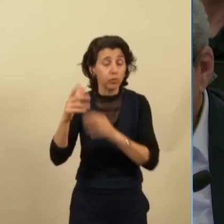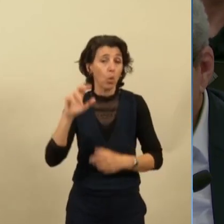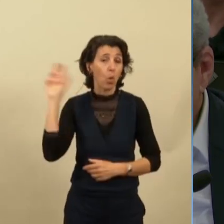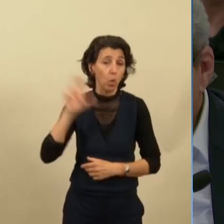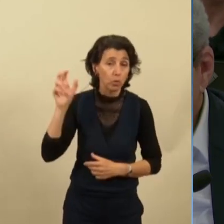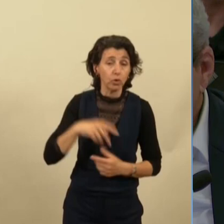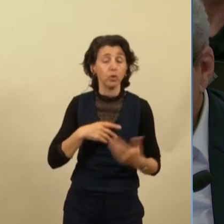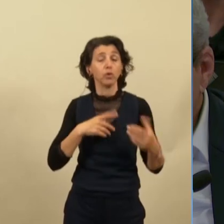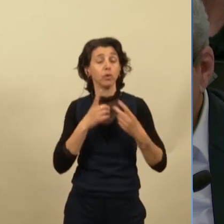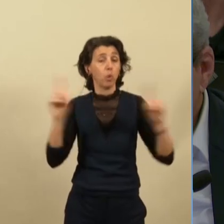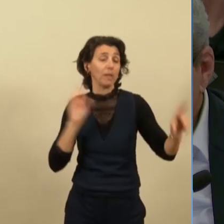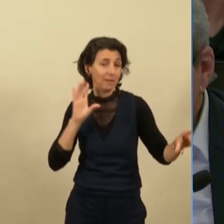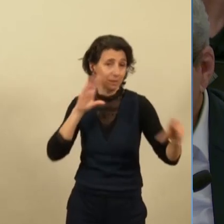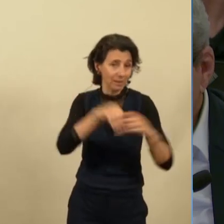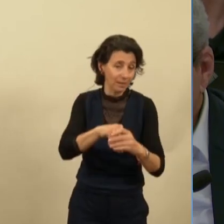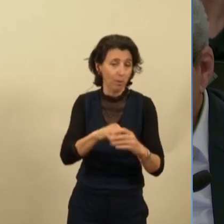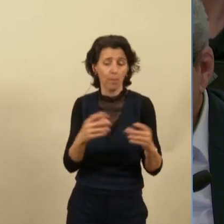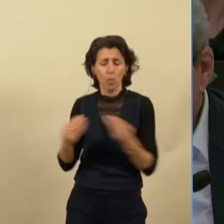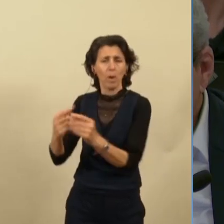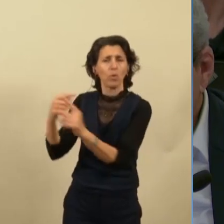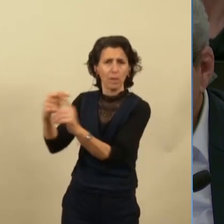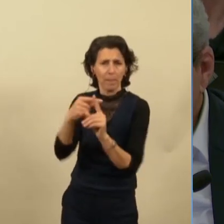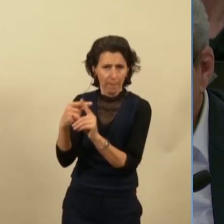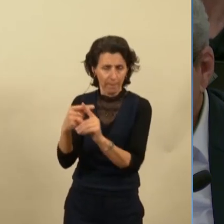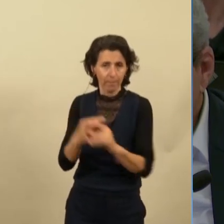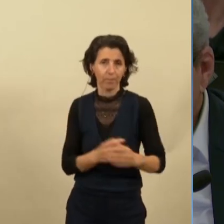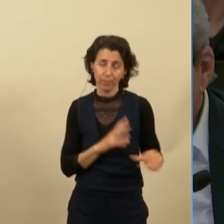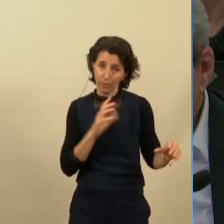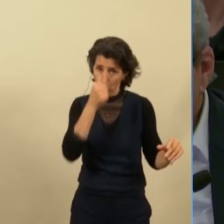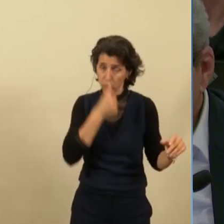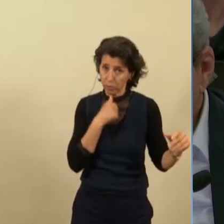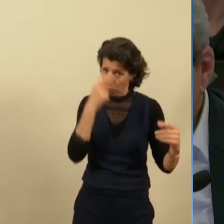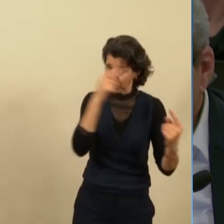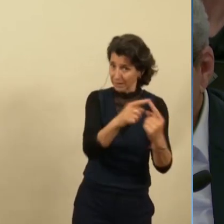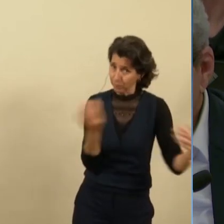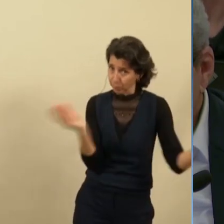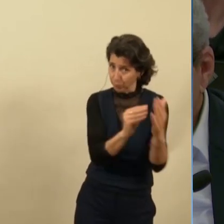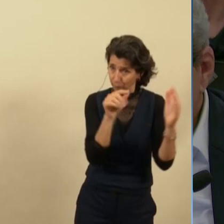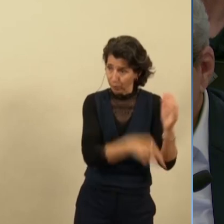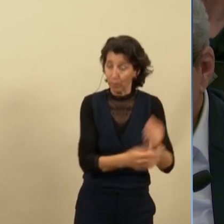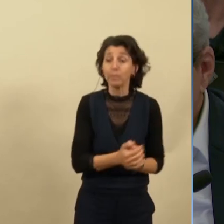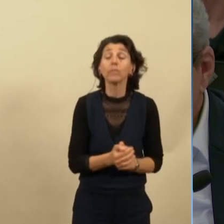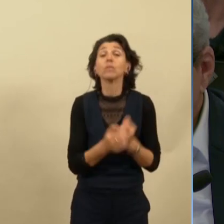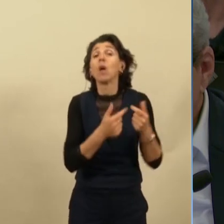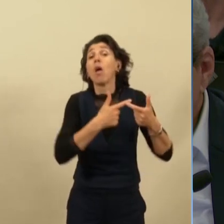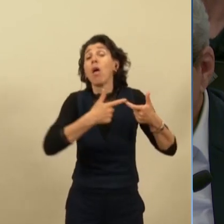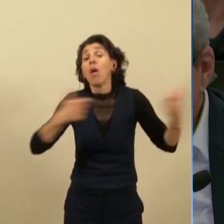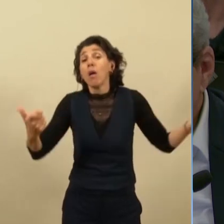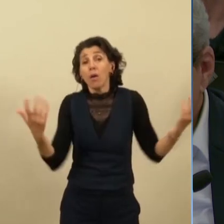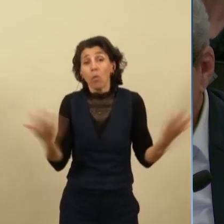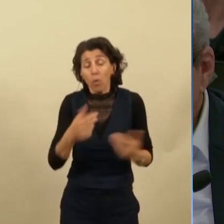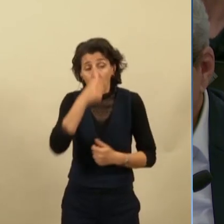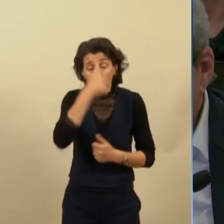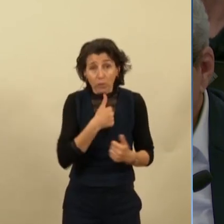participative et les publics cibles tous ces éléments laissent craindre que la gestion du Musée de Grenoble